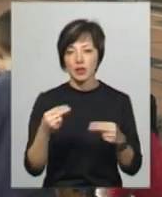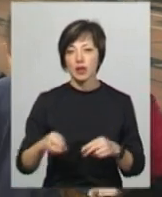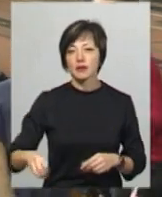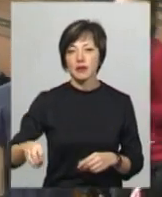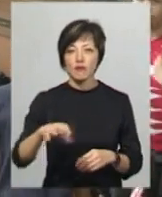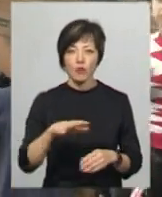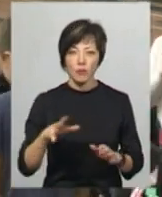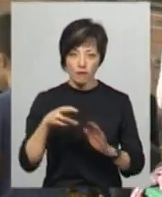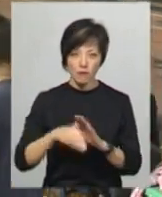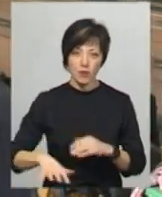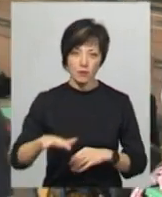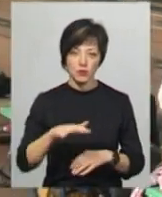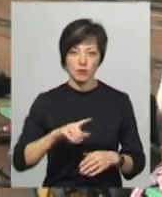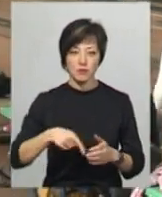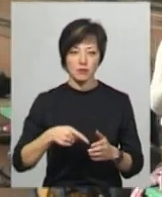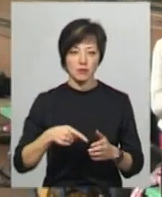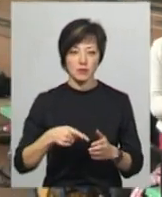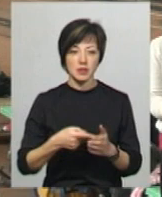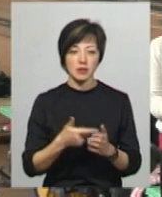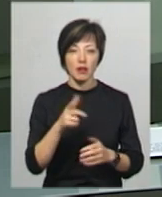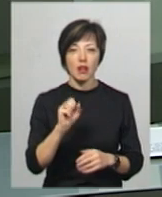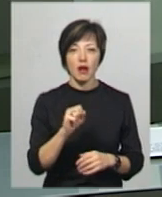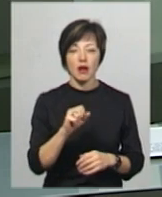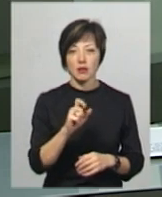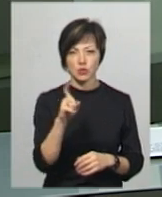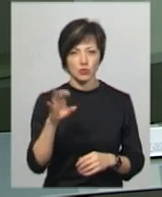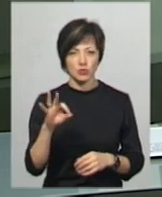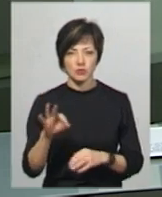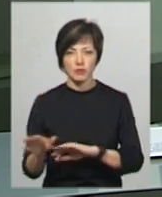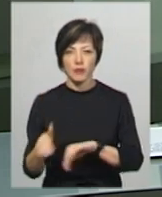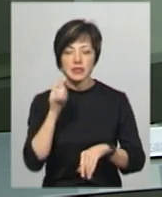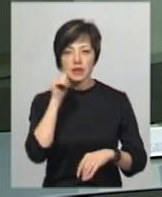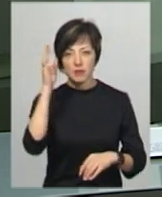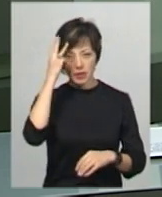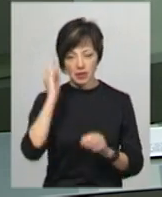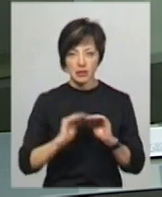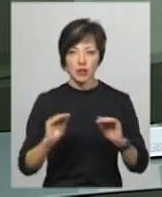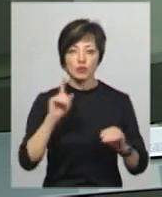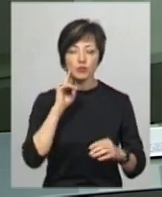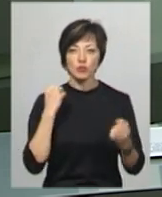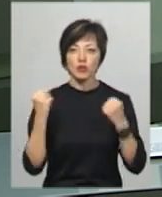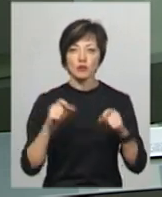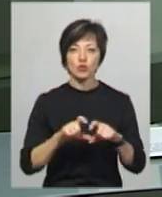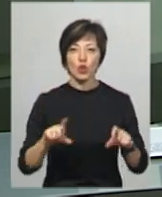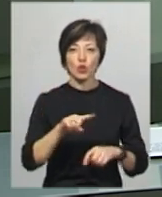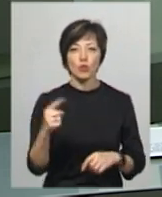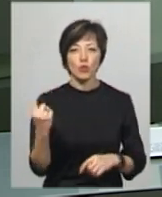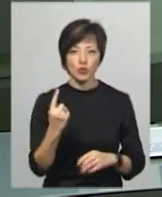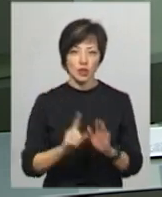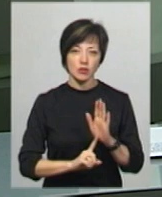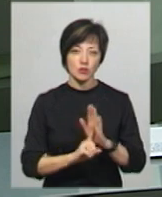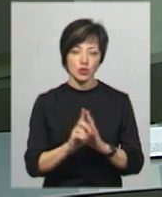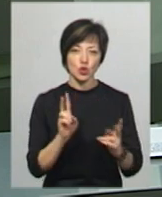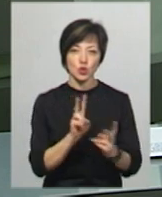у приміщенні в місті Глазго. Завтра в Хмельницькому в дитячо-юнацькій спортивній школі номер 1